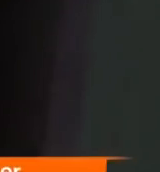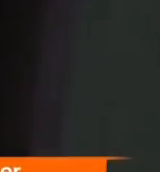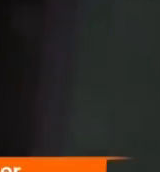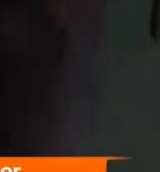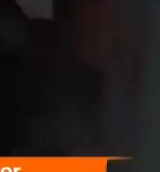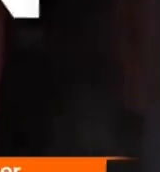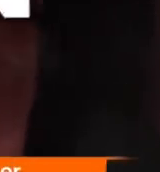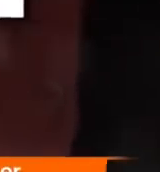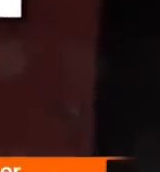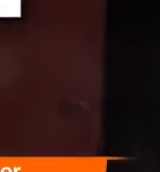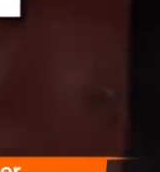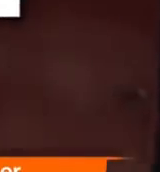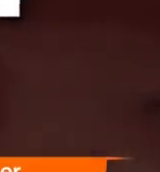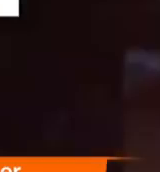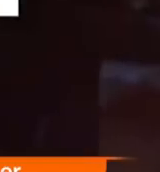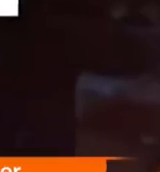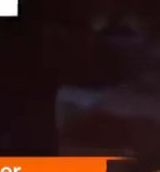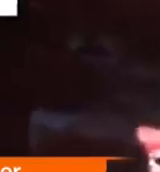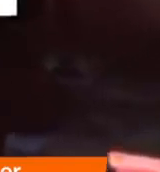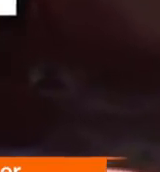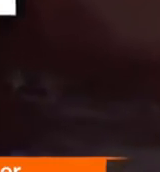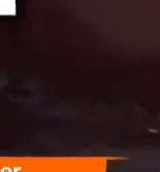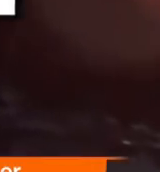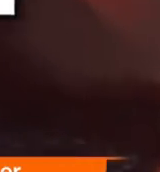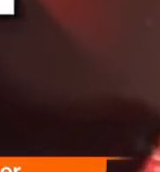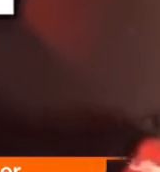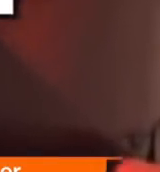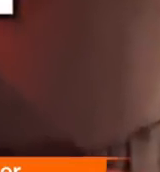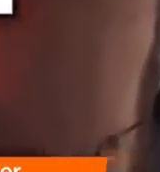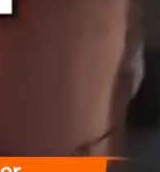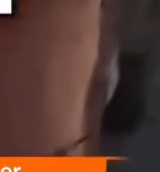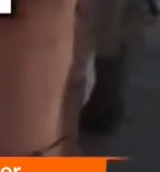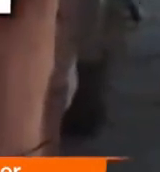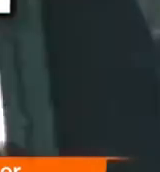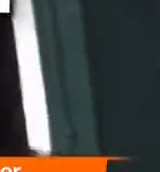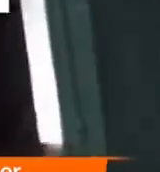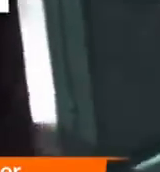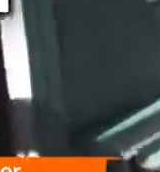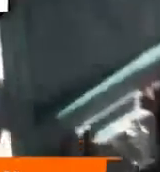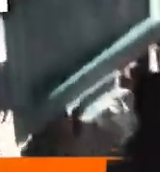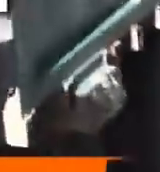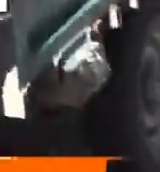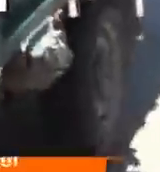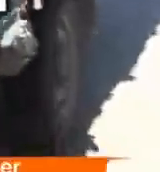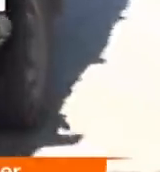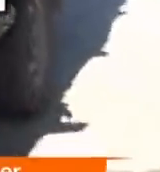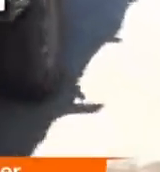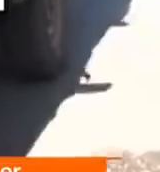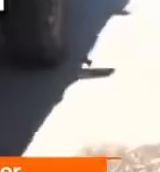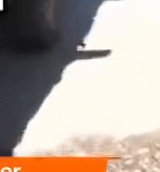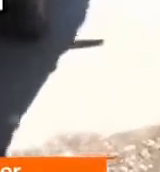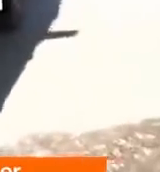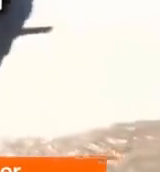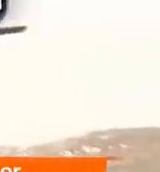Tek kolum var deyip kenara çekilmedi. Ekmek teknesini kendisi yaptı. Mor kamyonun hikayesi